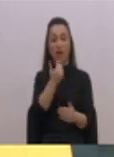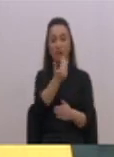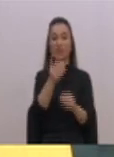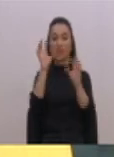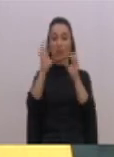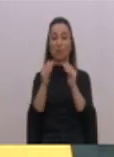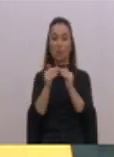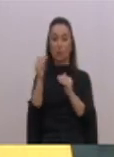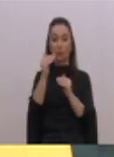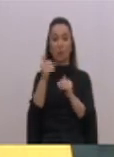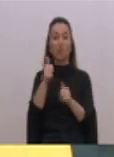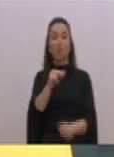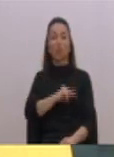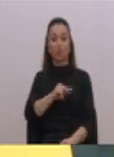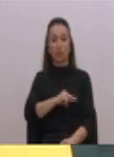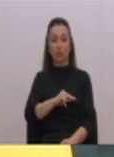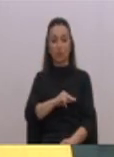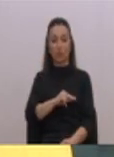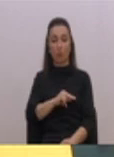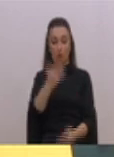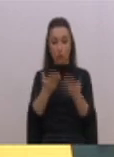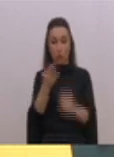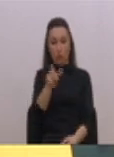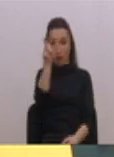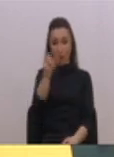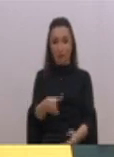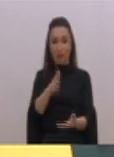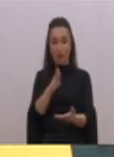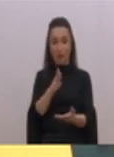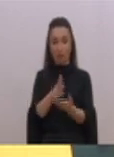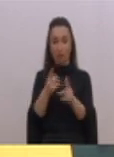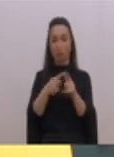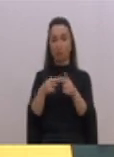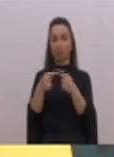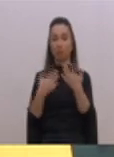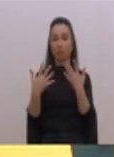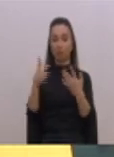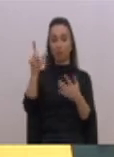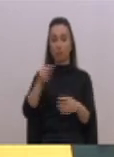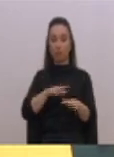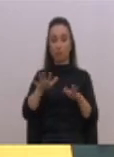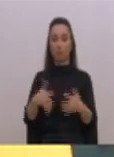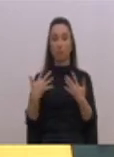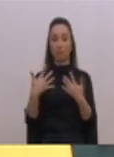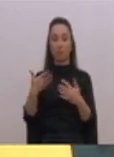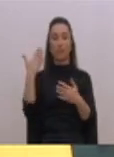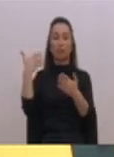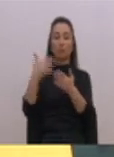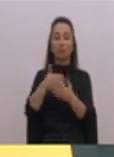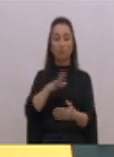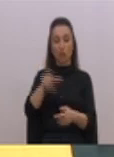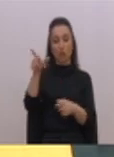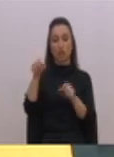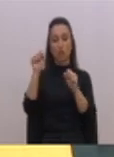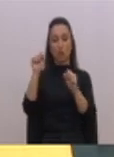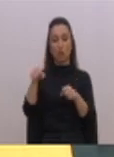კანონის უზენაესობა როგორ მუშაობს? Ანუ თუ ადამიანი არის დიდგვაროვანი, დიდთანამდებობიანი წარსულის, შეიძლება რომ